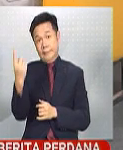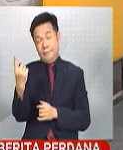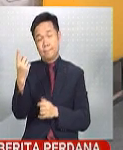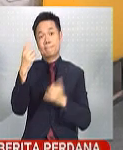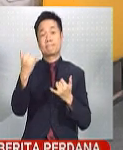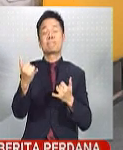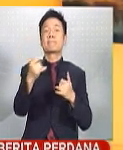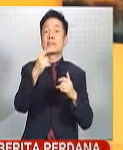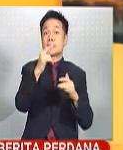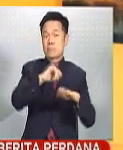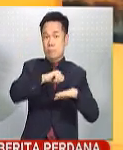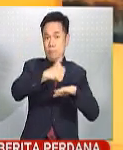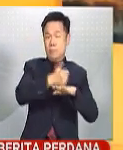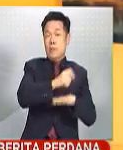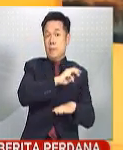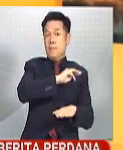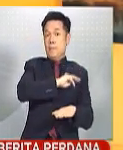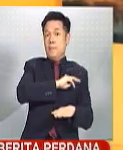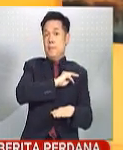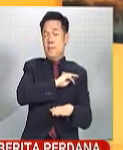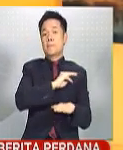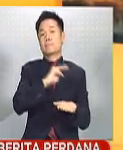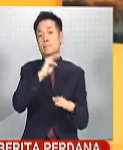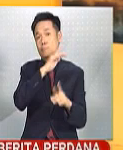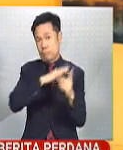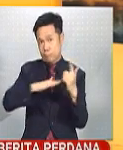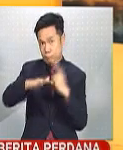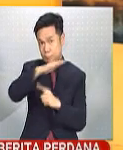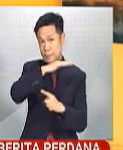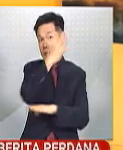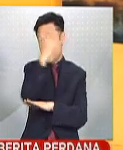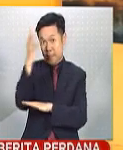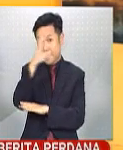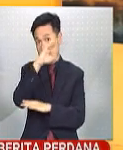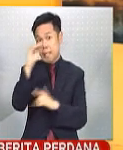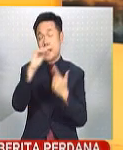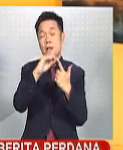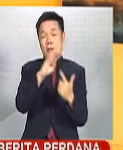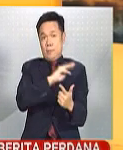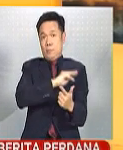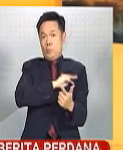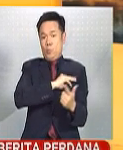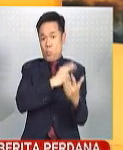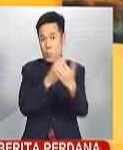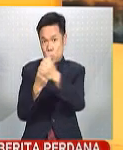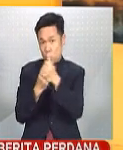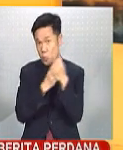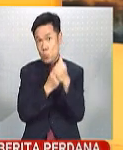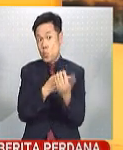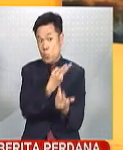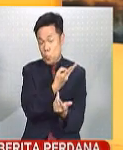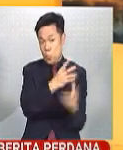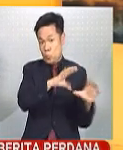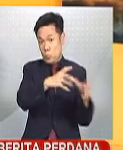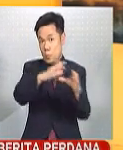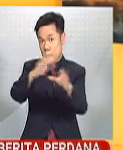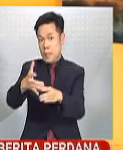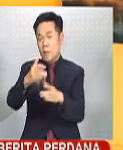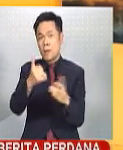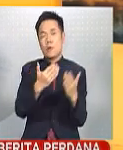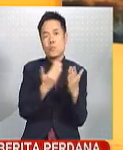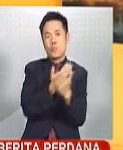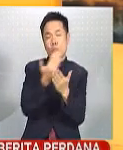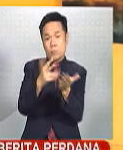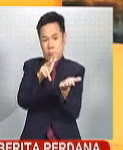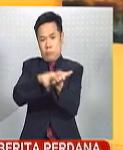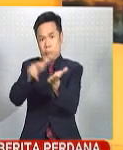iaitu Kementerian Alam Sekitar dan Kementerian Perpaduan Negara merupakan fokus kerajaan terkini dalam melaksanakan polisi-polisi yang lebih baik